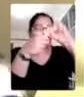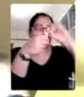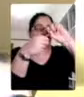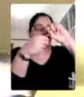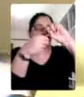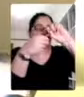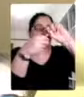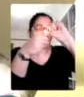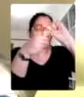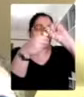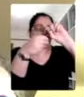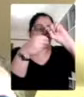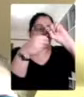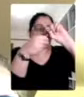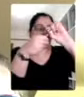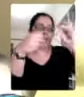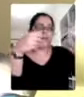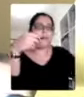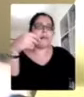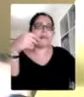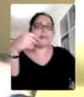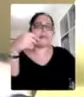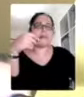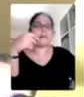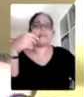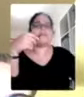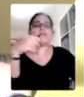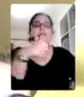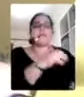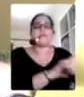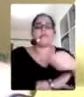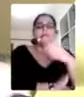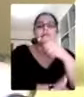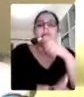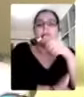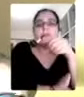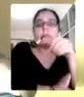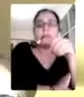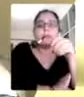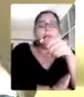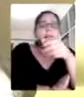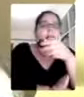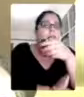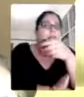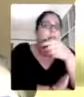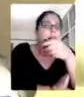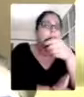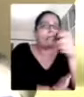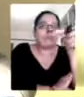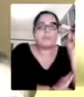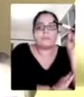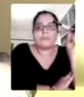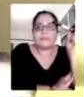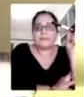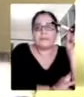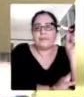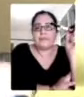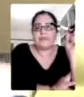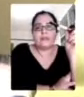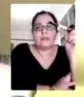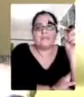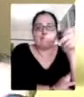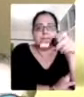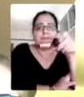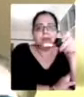tütünün içilme şekli var. Bazıları flaky katlayıp falan filan içine koyuyor ama ben genelde hemen hemen bütün tütünleri elimle ovalayıp ufalttıktan sonra